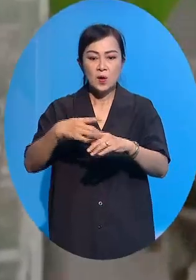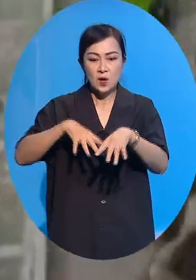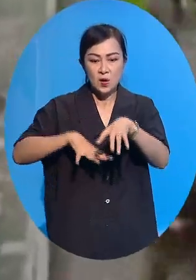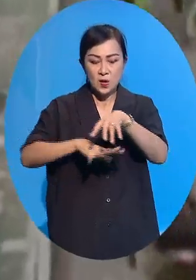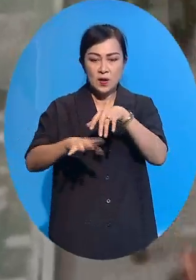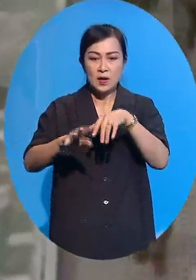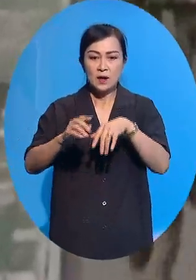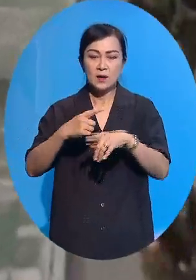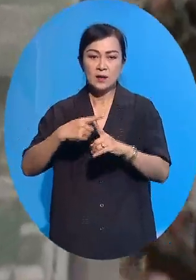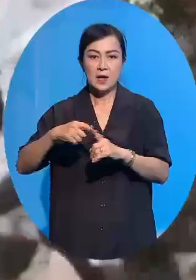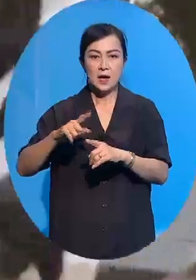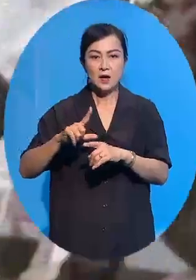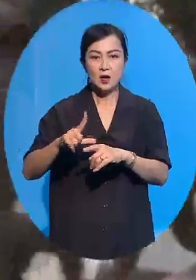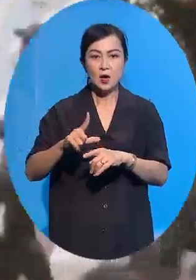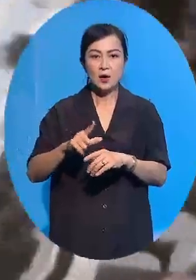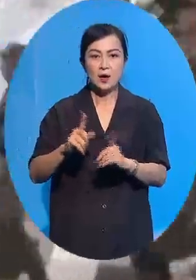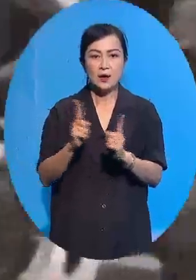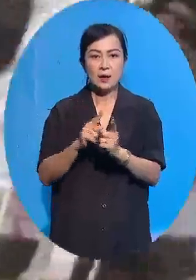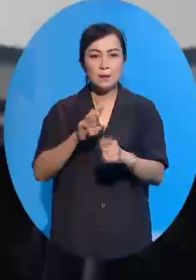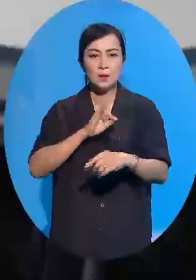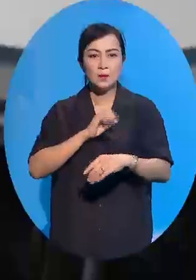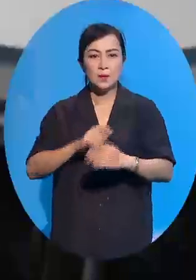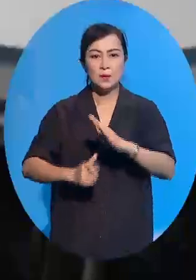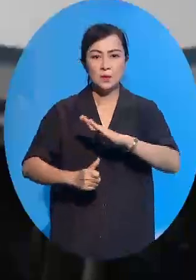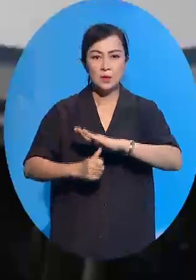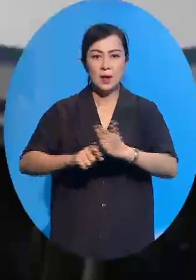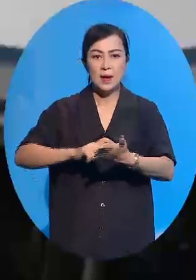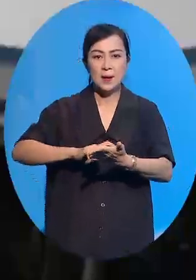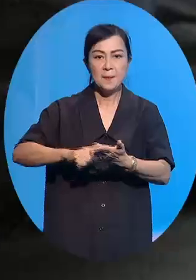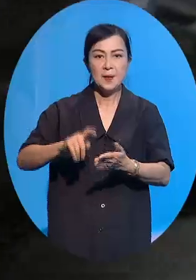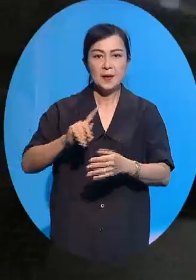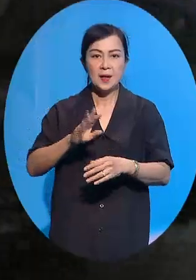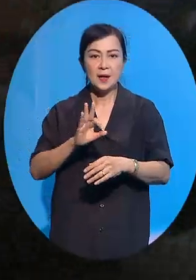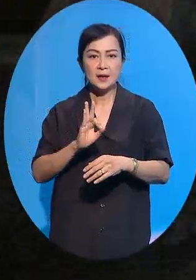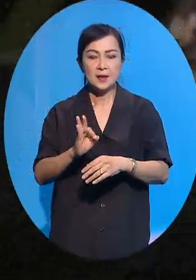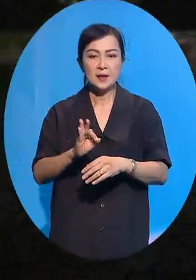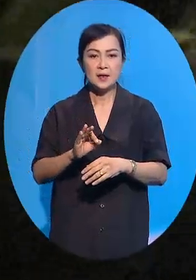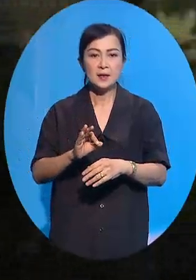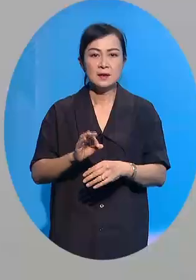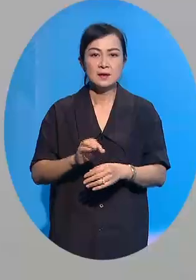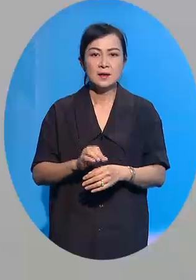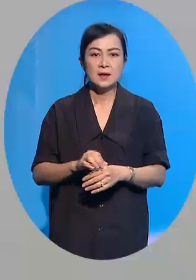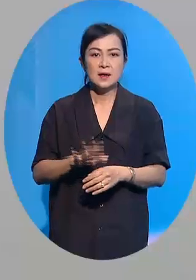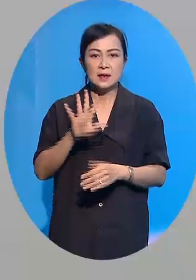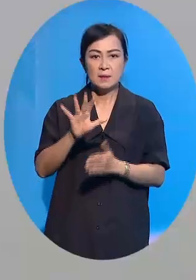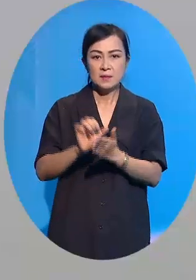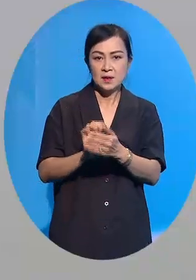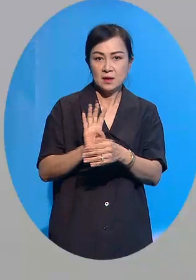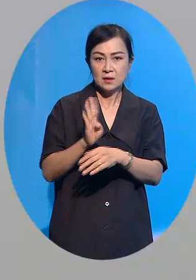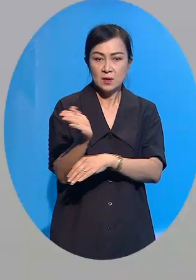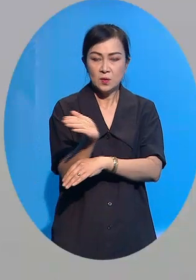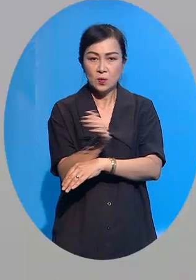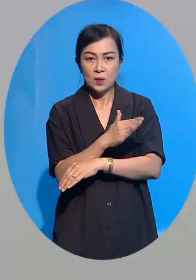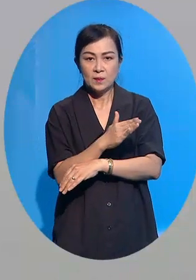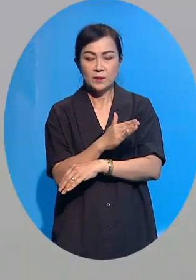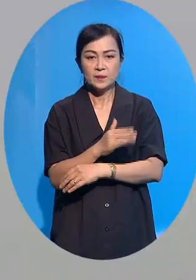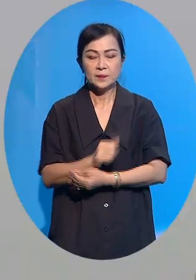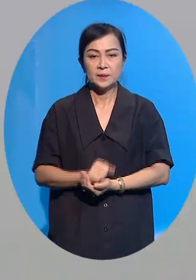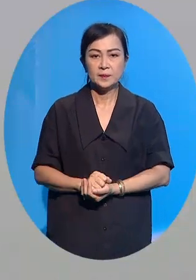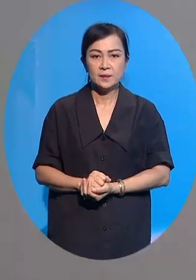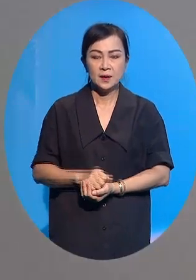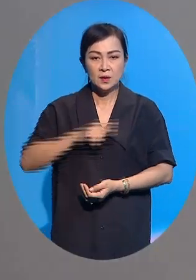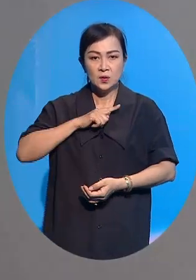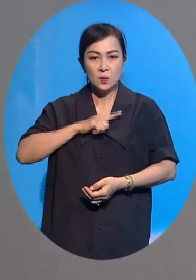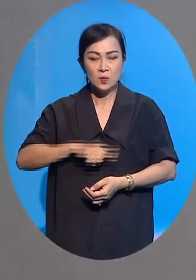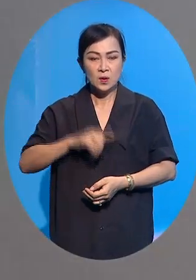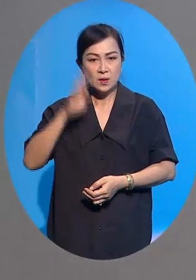bà Thái Anh Văn, có cuộc gặp với Chủ tịch Hạ viện Mỹ Kevin McCarthy ở bang California, Mỹ vào ngày 5 tháng 4 vừa qua.